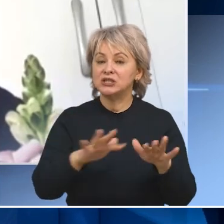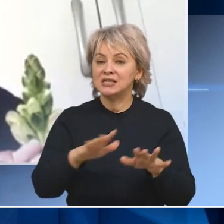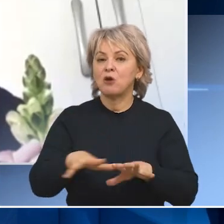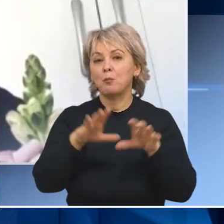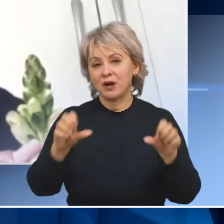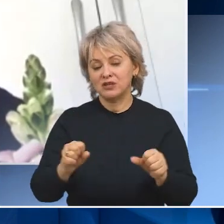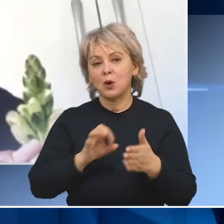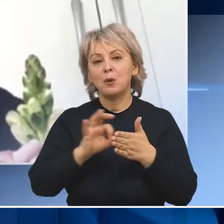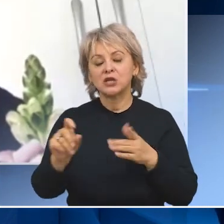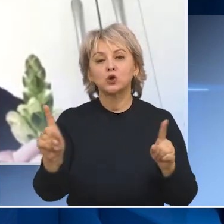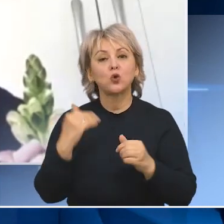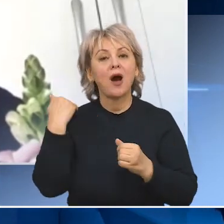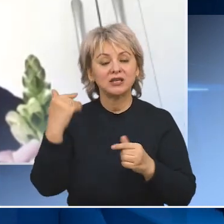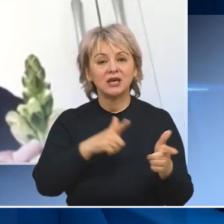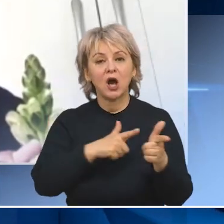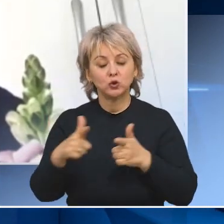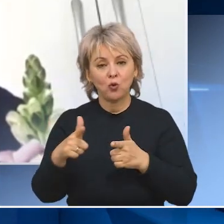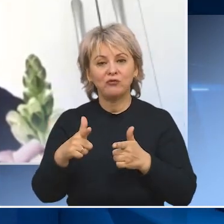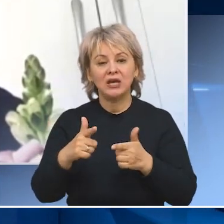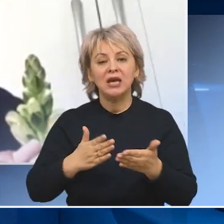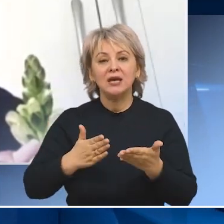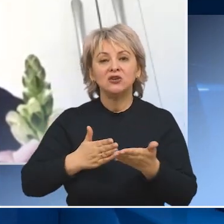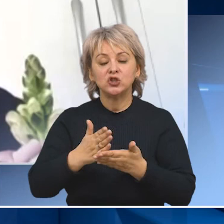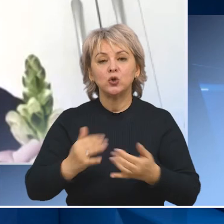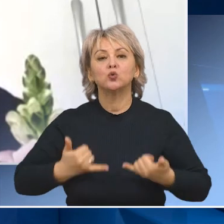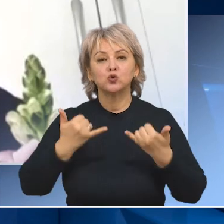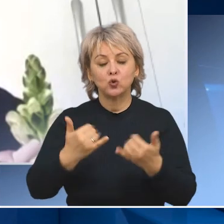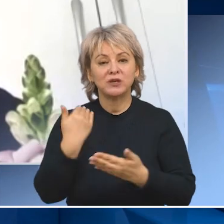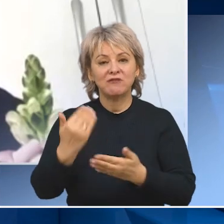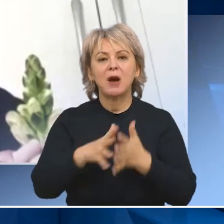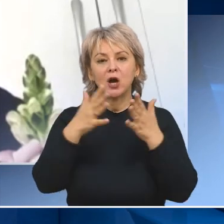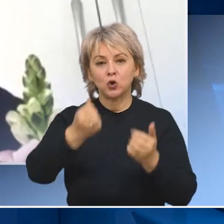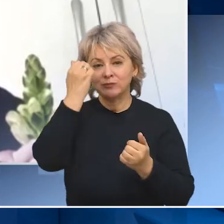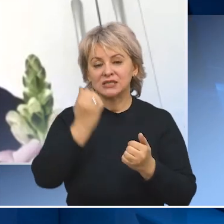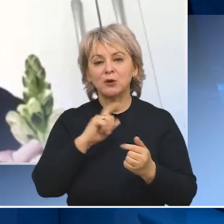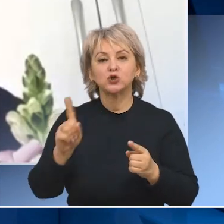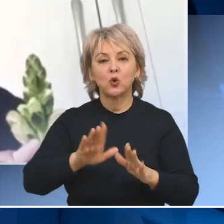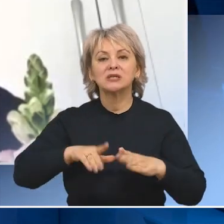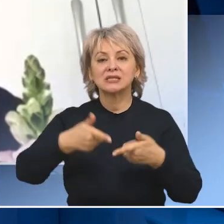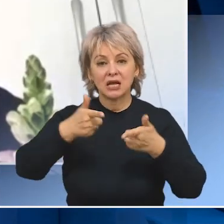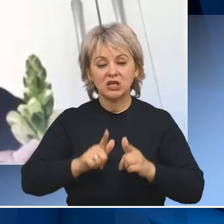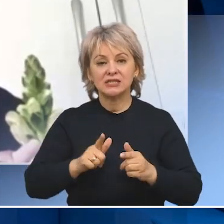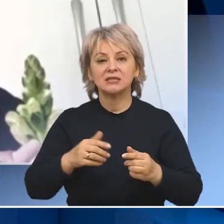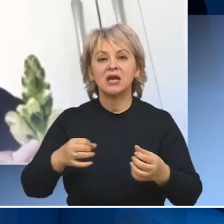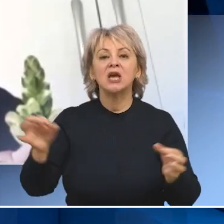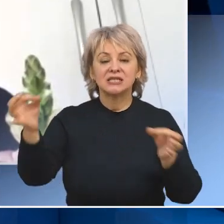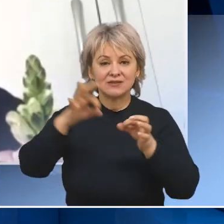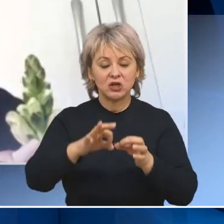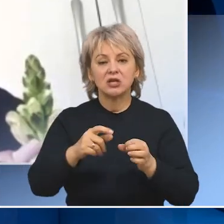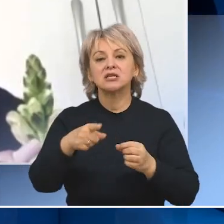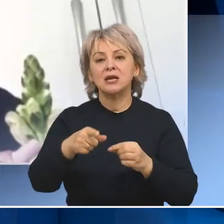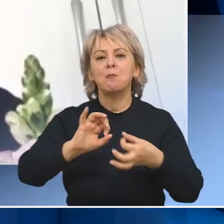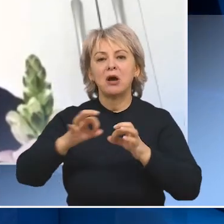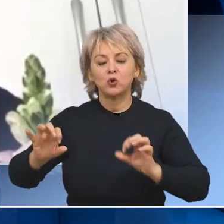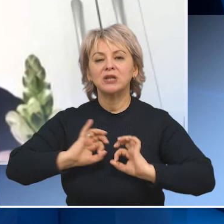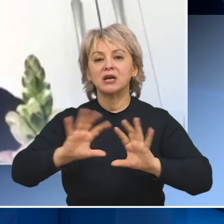последние действия правительства подсказывают, что они готовы идти на уступки. Вам огромное спасибо за то, что согласились выйти с нами на связь и